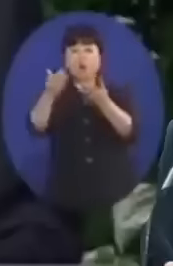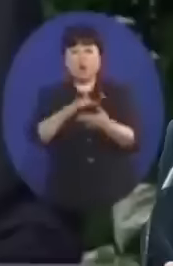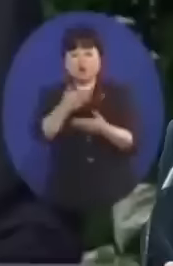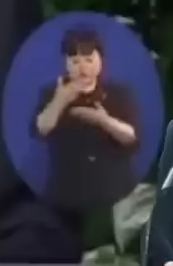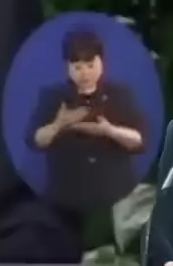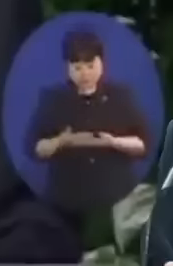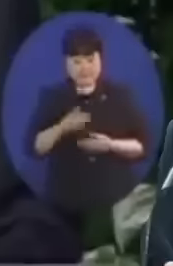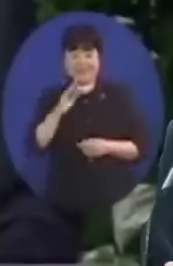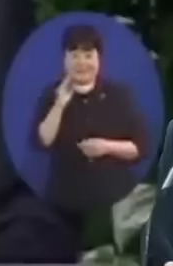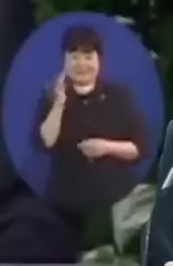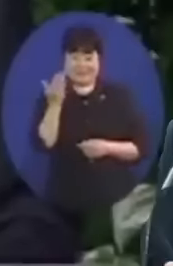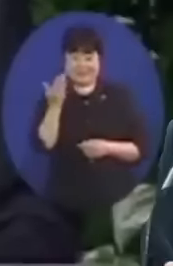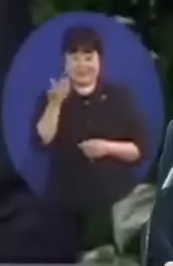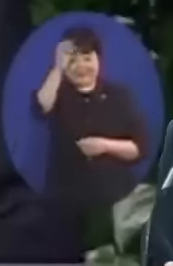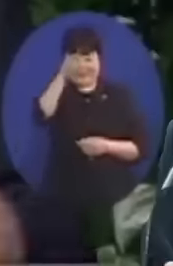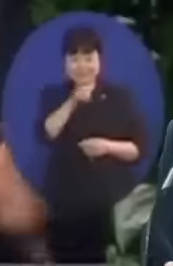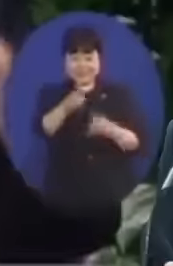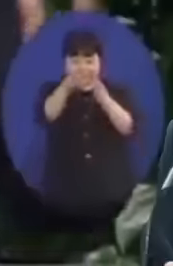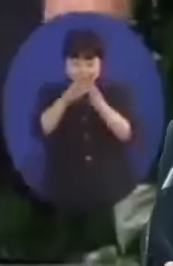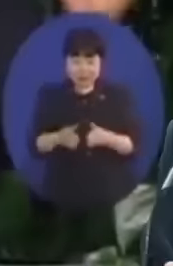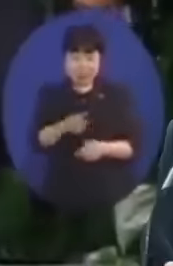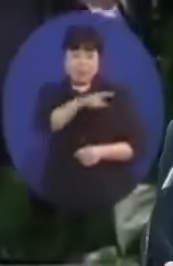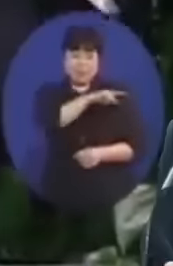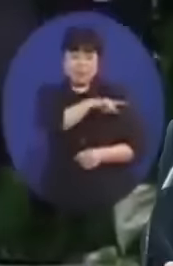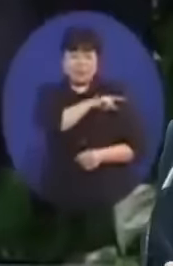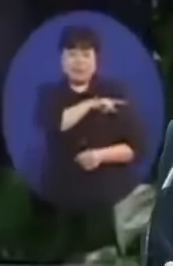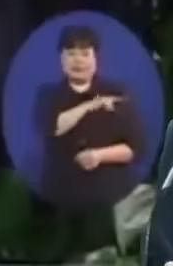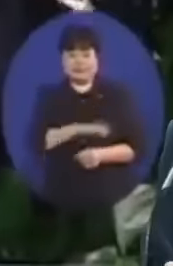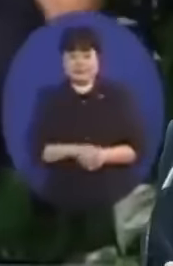우리에게 주어지겠습니다. 십자가를 통하여 제일 먼저